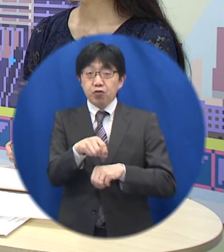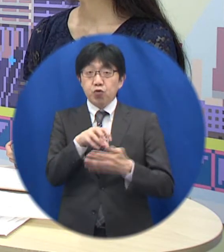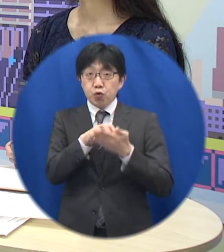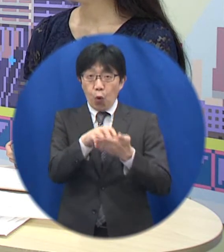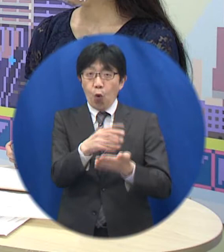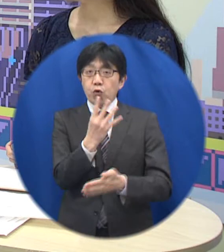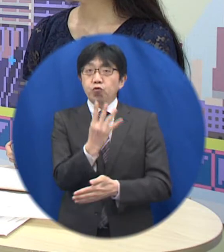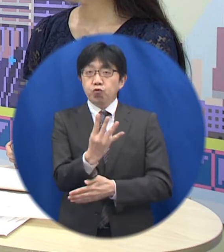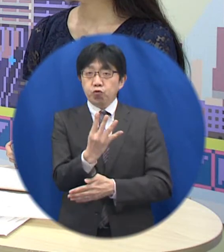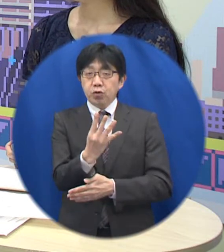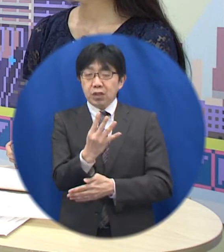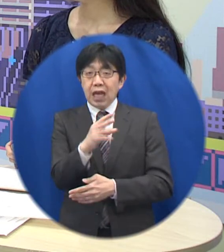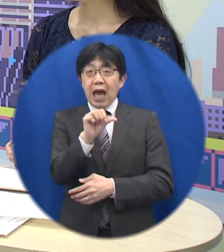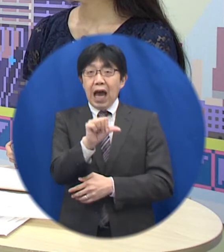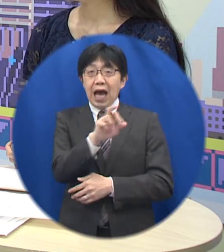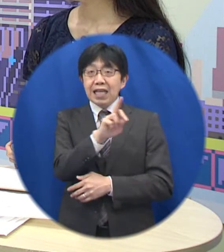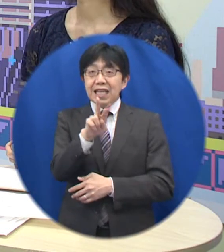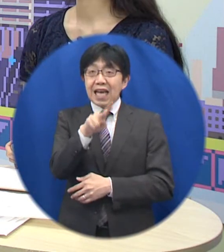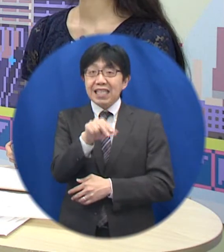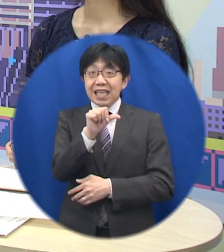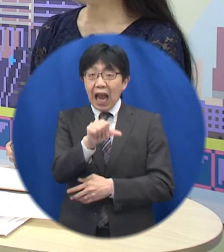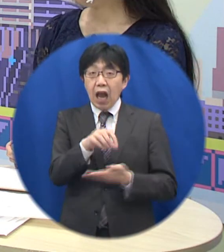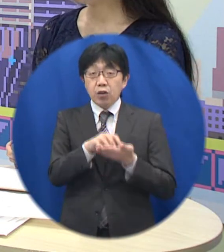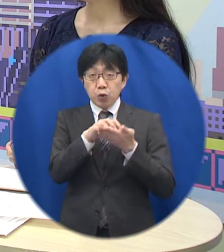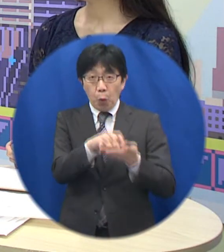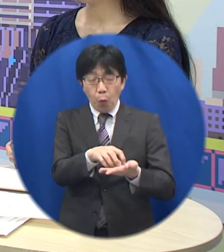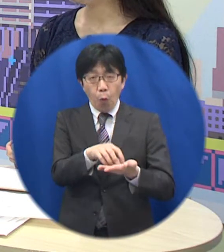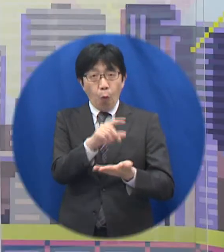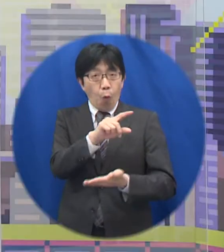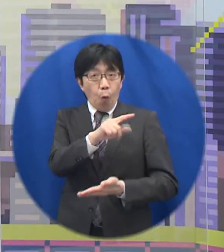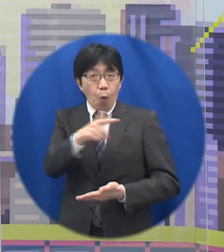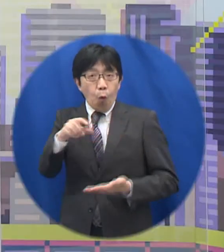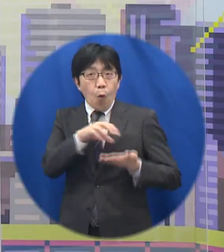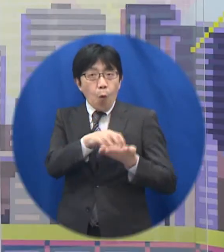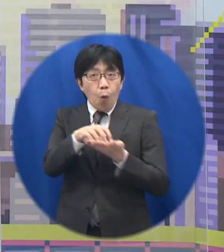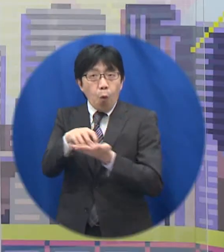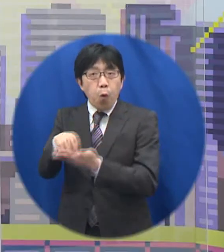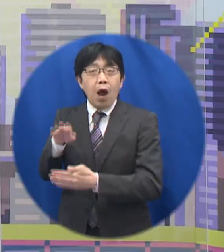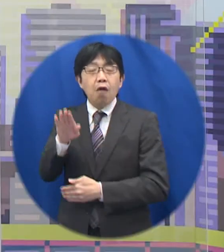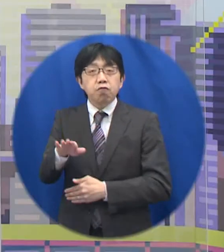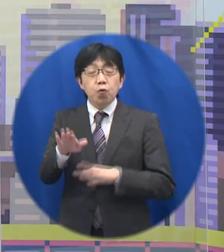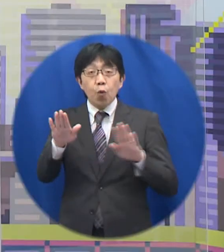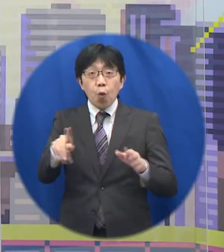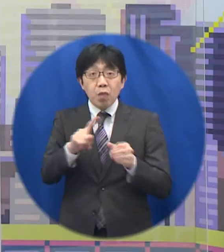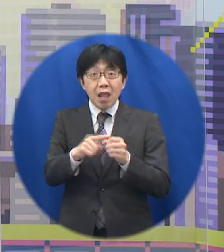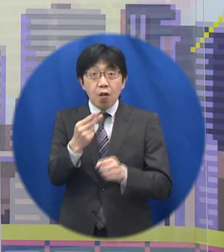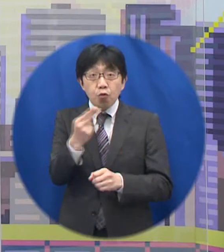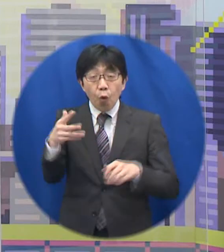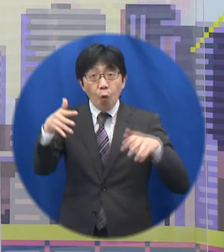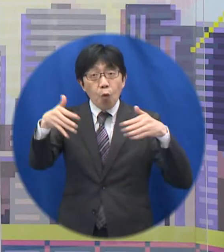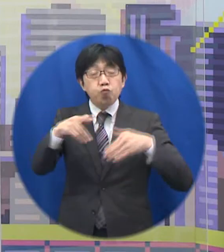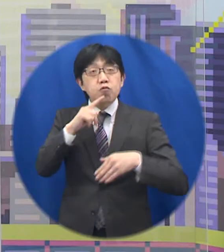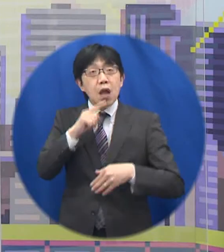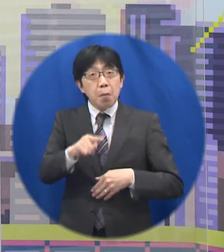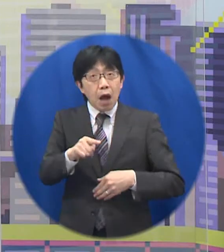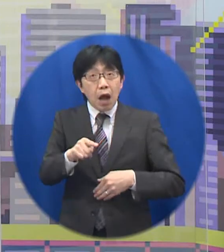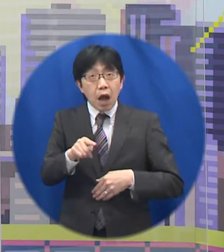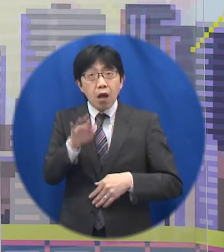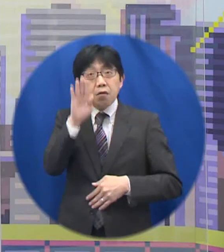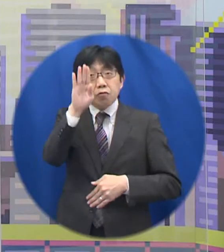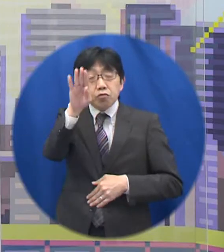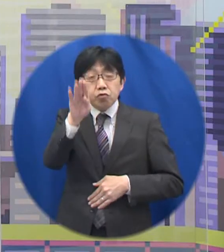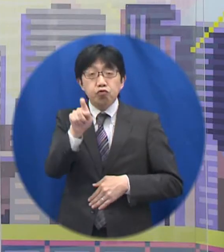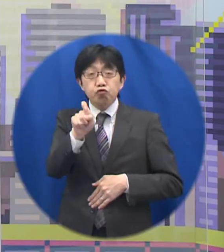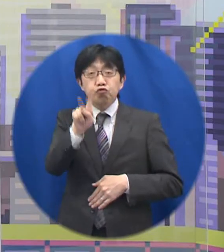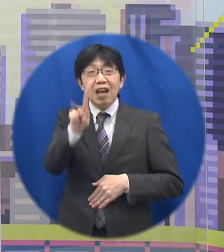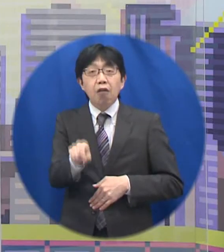作品、アゼリア賞が選ばれます。今年度の作品の募集は12月を予定し